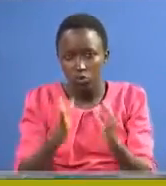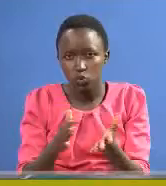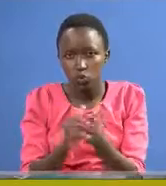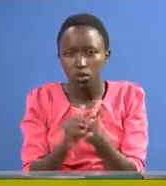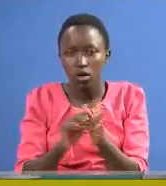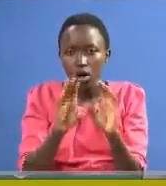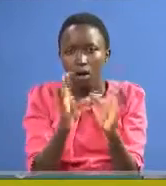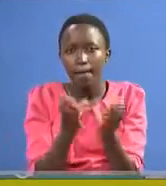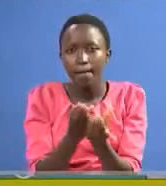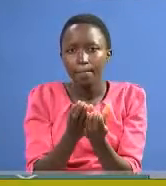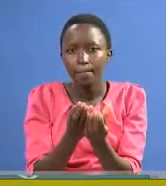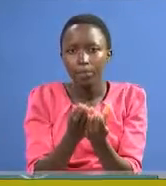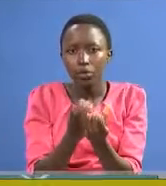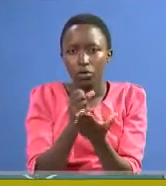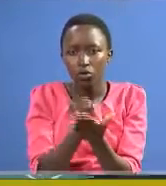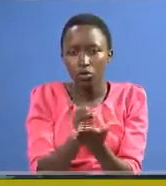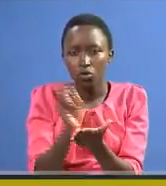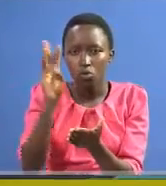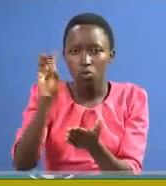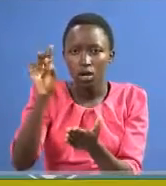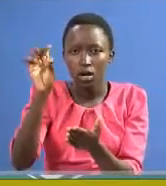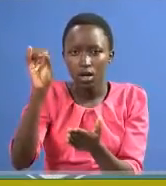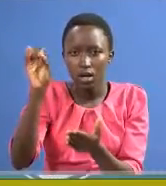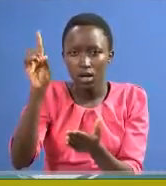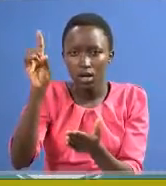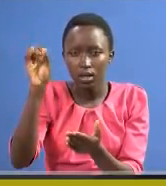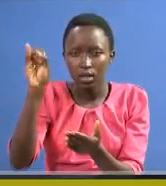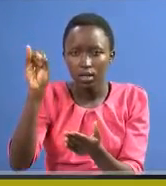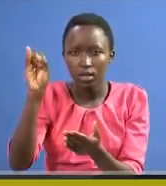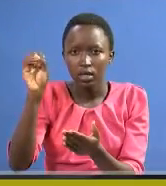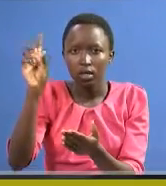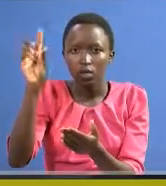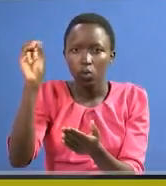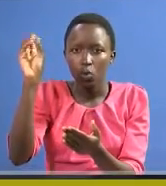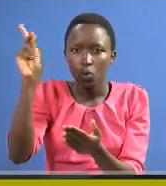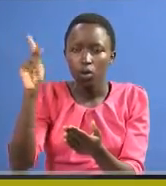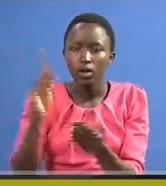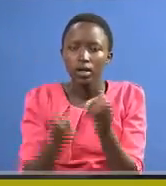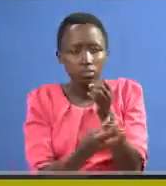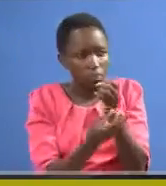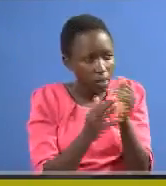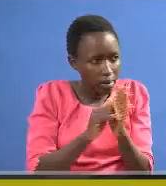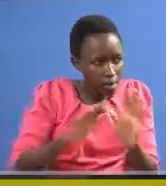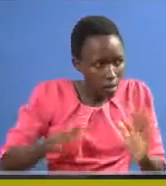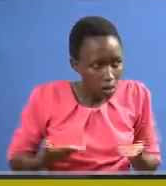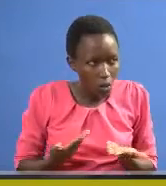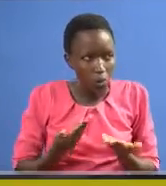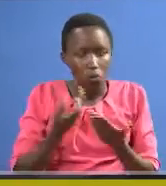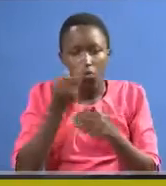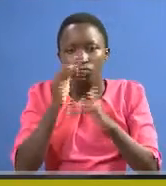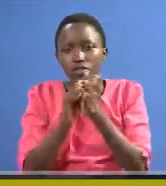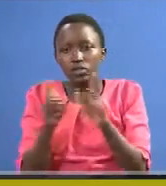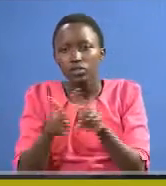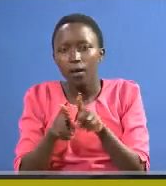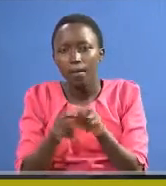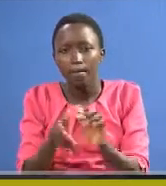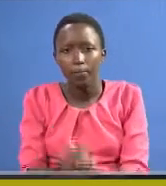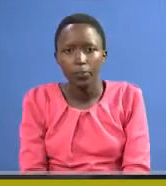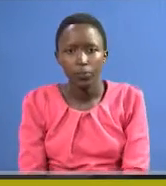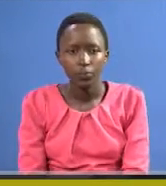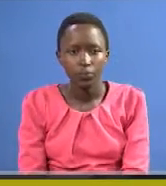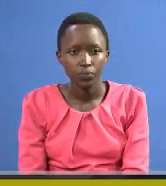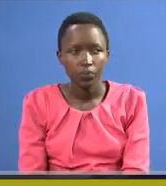katika kampuni ya afisi ya Malilock iliyo katika barabara ya Ngong, na anatueleza kuhusu manufaa na utumizi wa